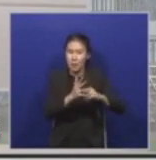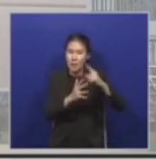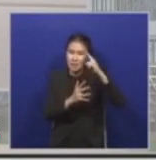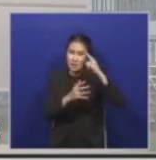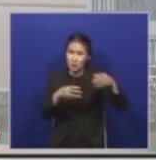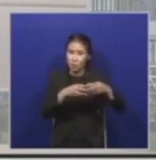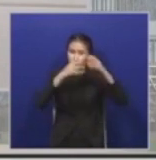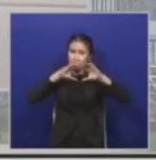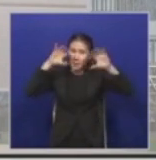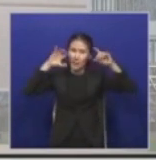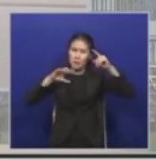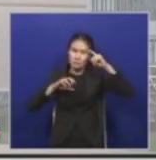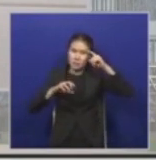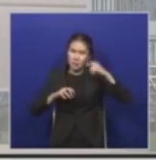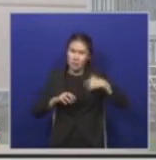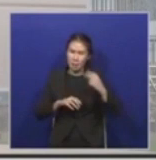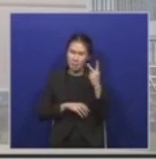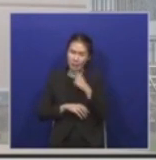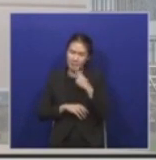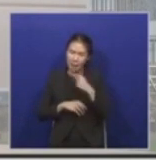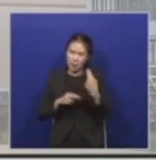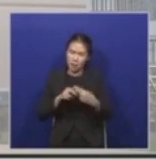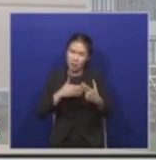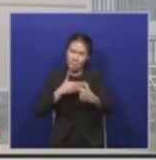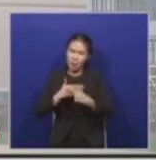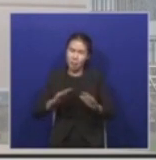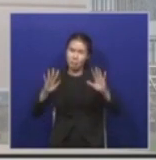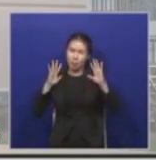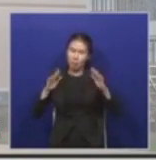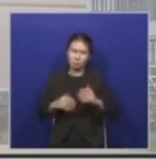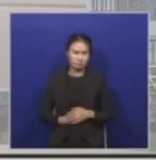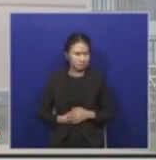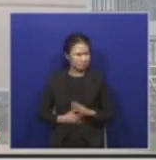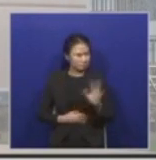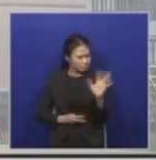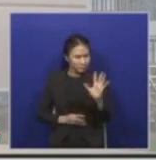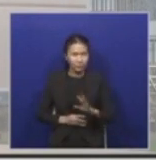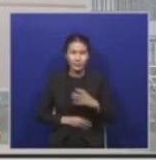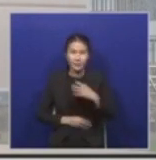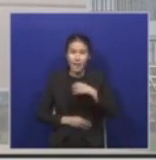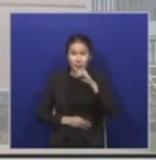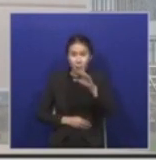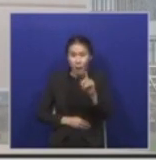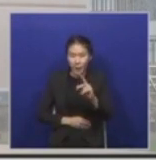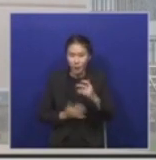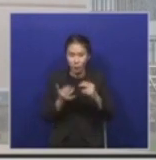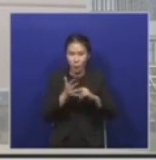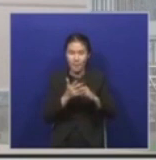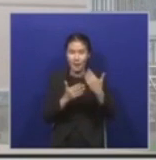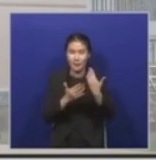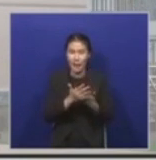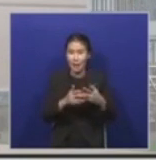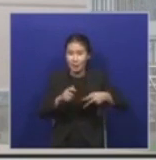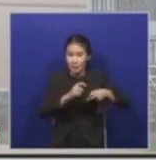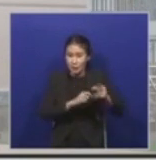าลได้ถุงอะไรแปลกๆมีชื่อรัฐมนตรีแปะไปแจกเนี่ยผมอยากจะบอกท่านประธานอย่างนี้ครับว่าท่านไปตัดงบ